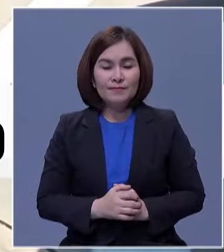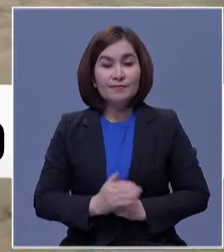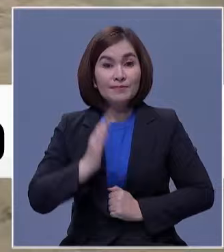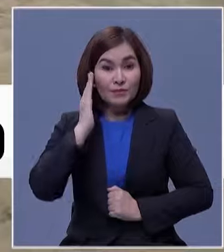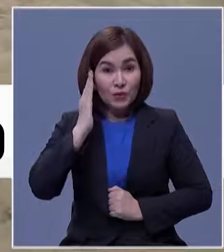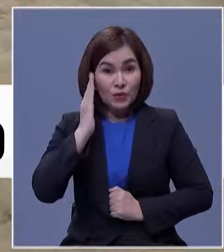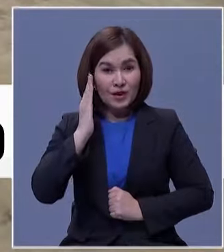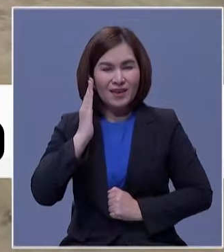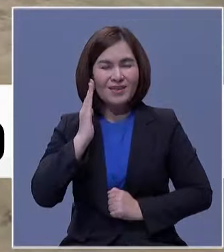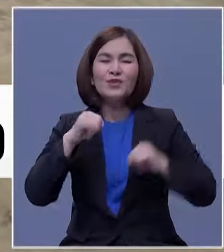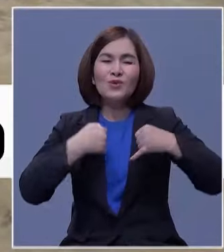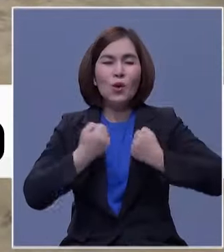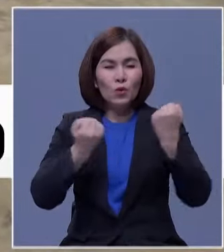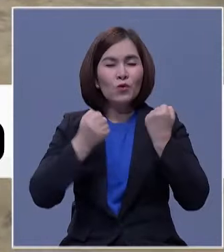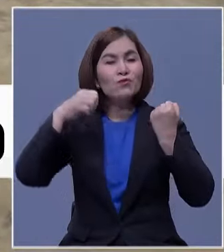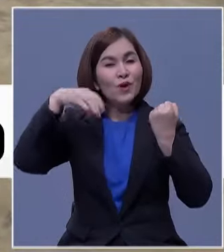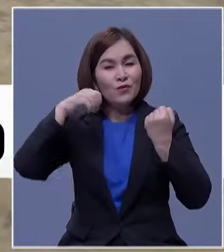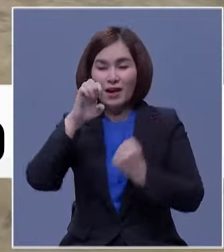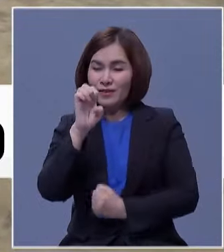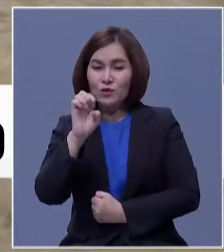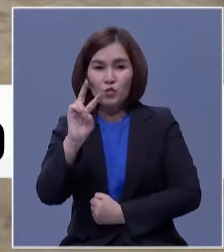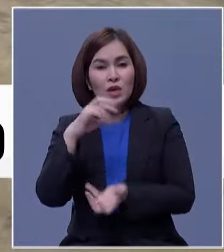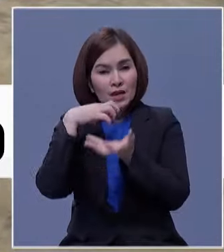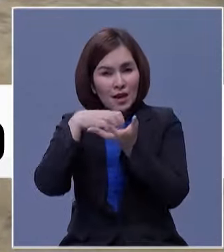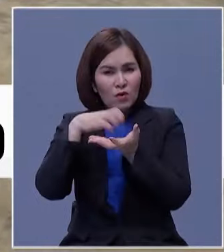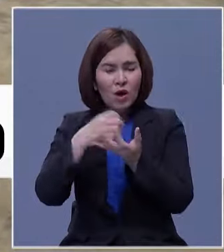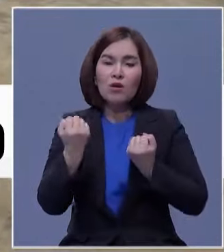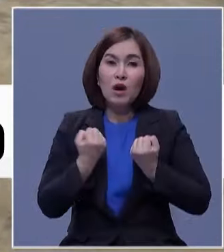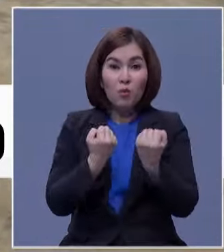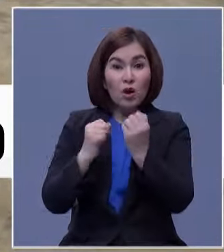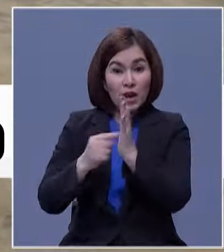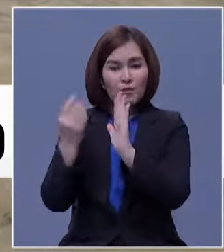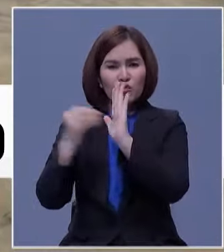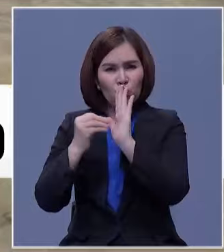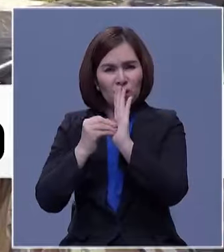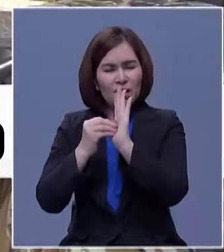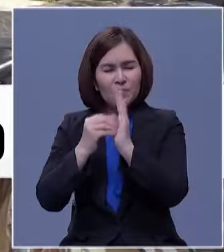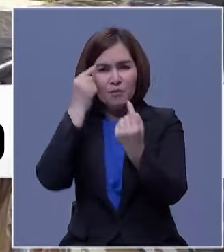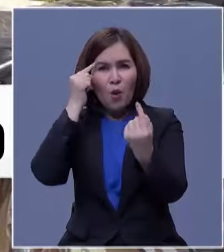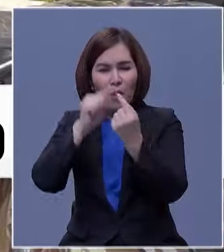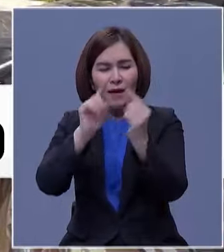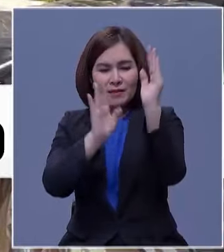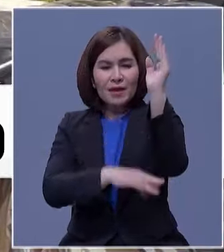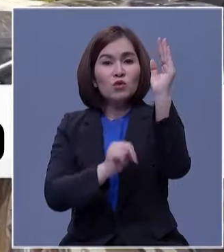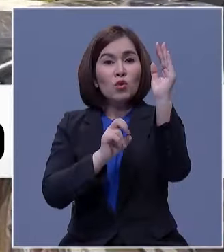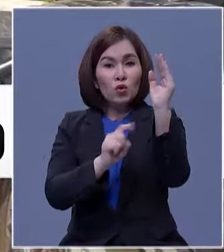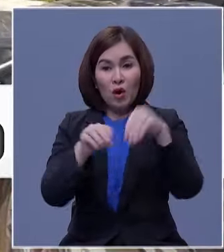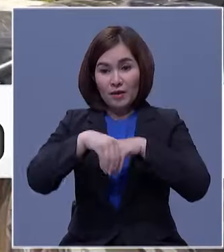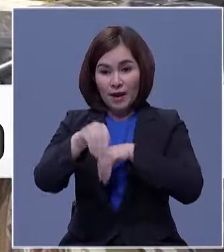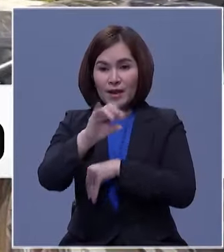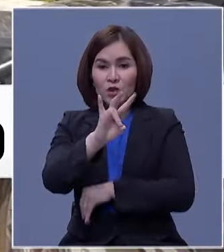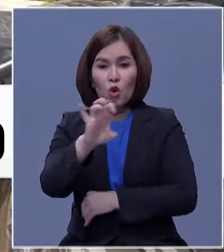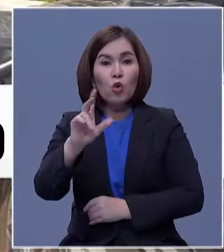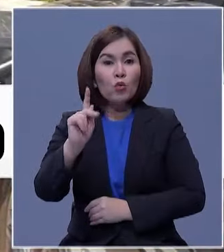ลิ้มเจริญผู้ใช้รถยนต์ไฟฟ้าท่านนึงเล่าให้ฟังแบบนี้ค่ะว่าขับรถมาจากกรุงเทพฯจะไปที่นครศรีธรรมราชระยะทาง 700